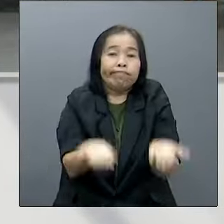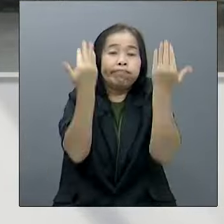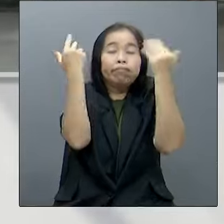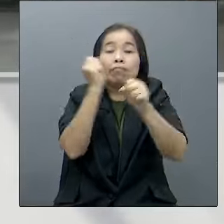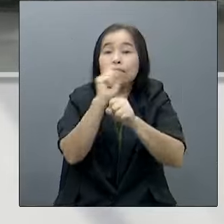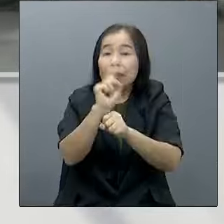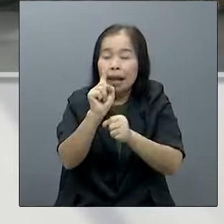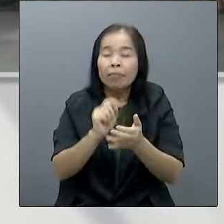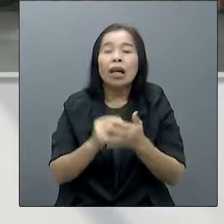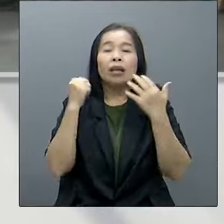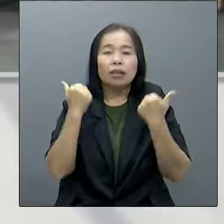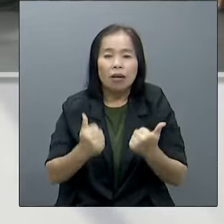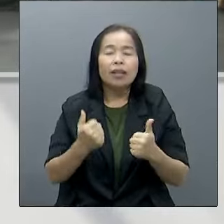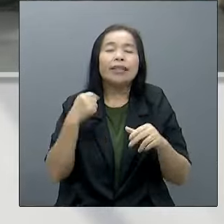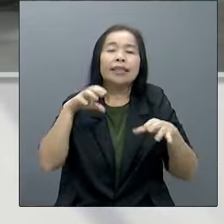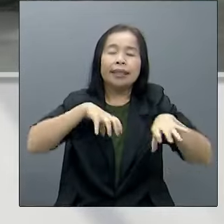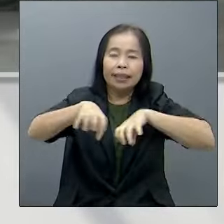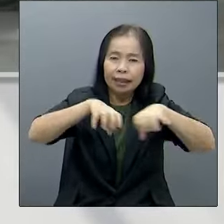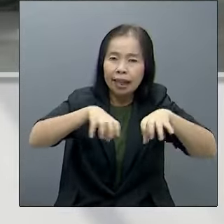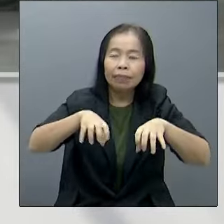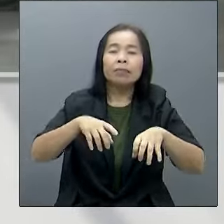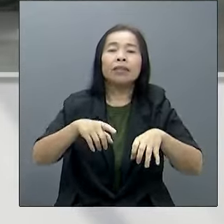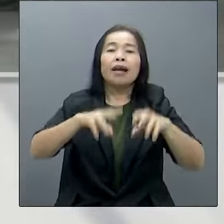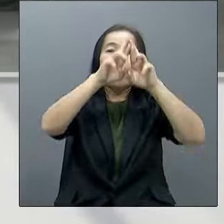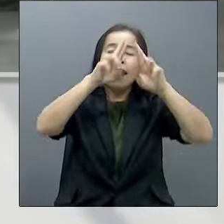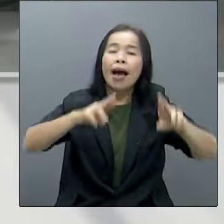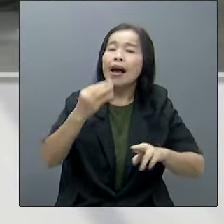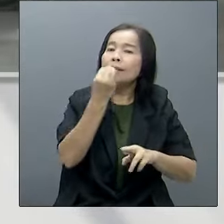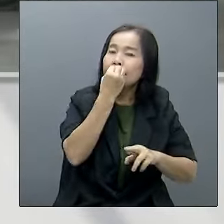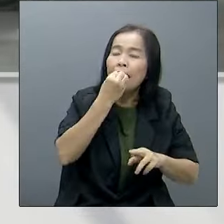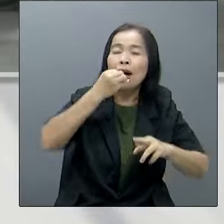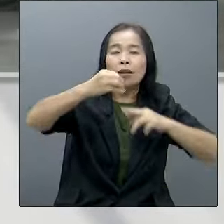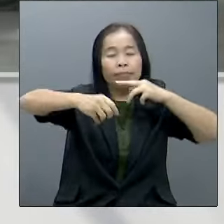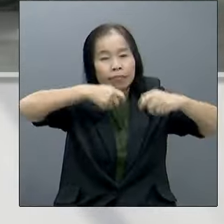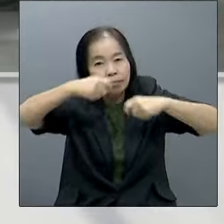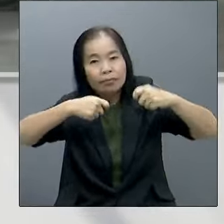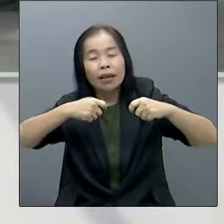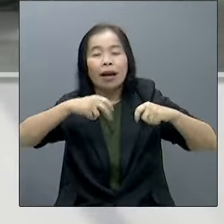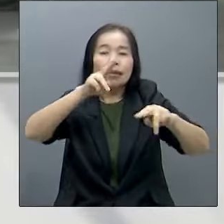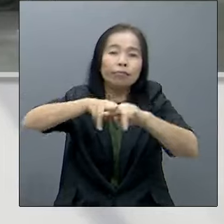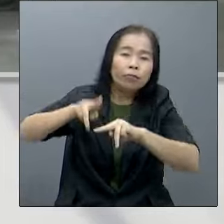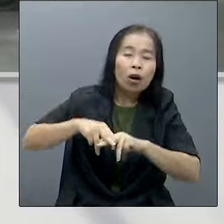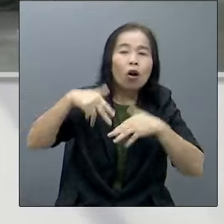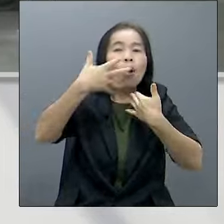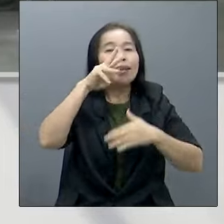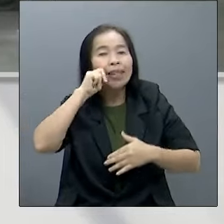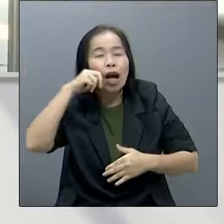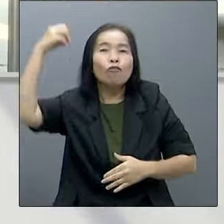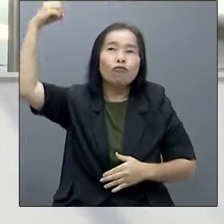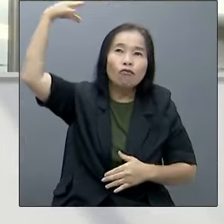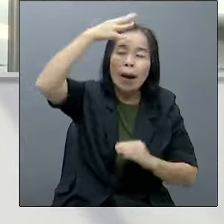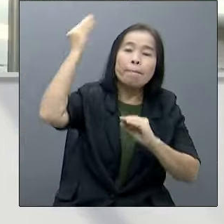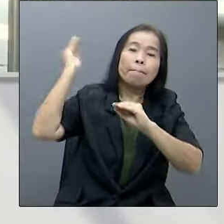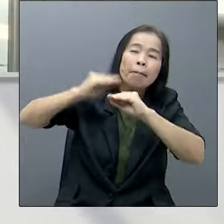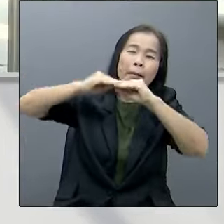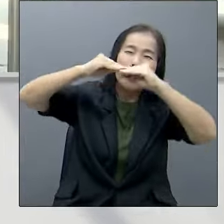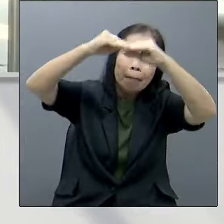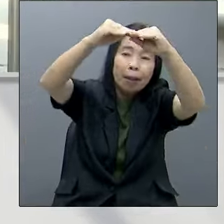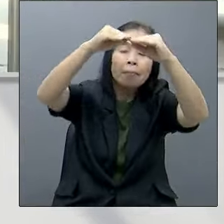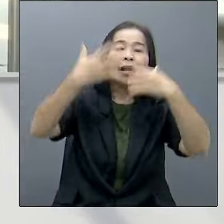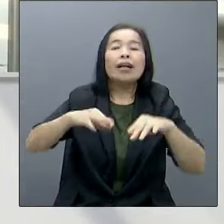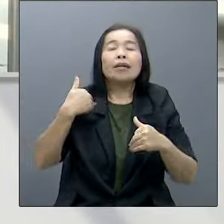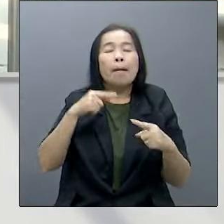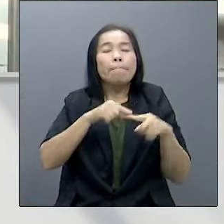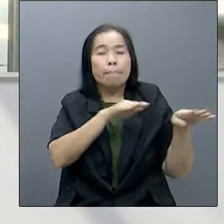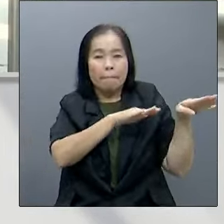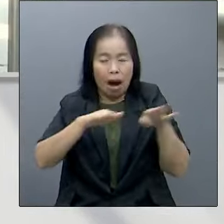ตอนนี้เพิ่มสงอำนวยความสะดวกไม่วาจะเป็รานค้าศูนยอาหารหองน้ำLift 9Eเพิ่มแงสว่างพร้อมรองรบการเดินทางใชวงส่